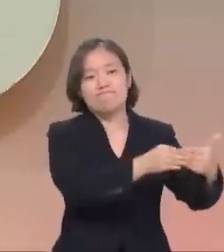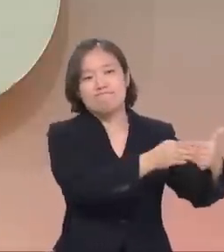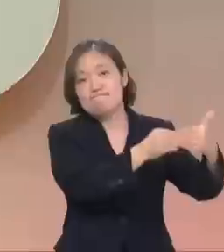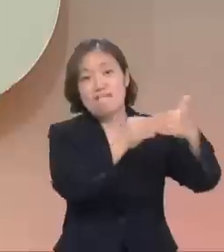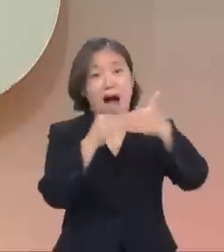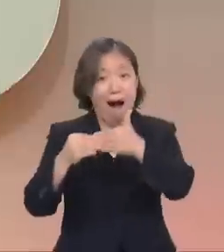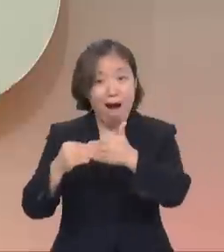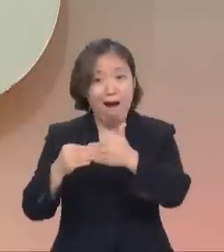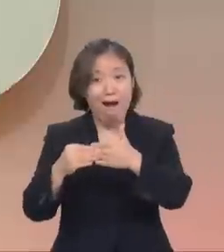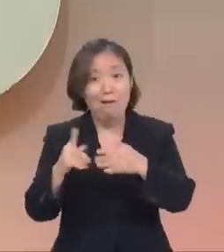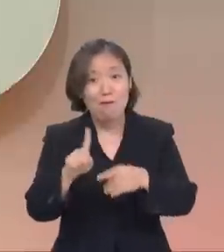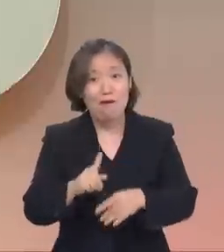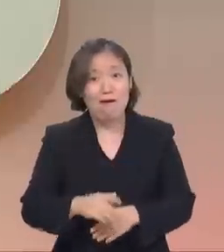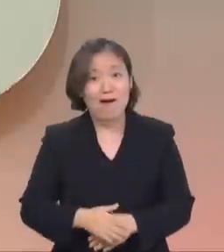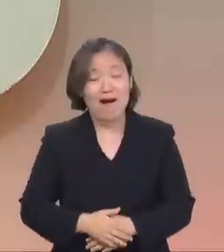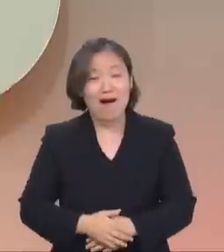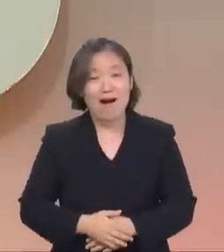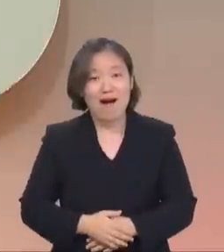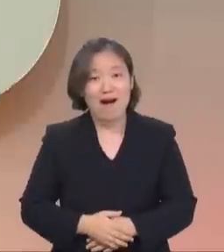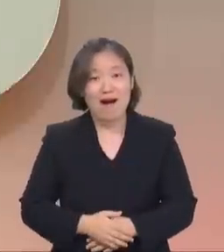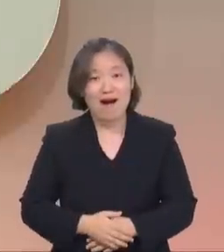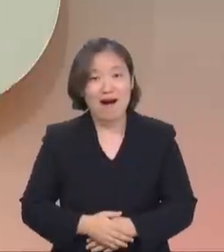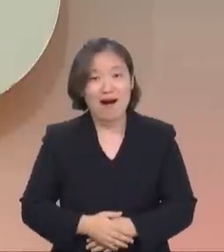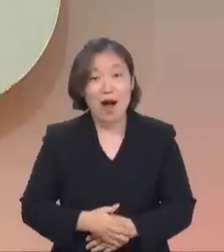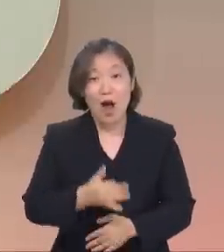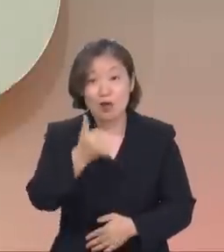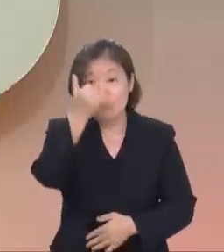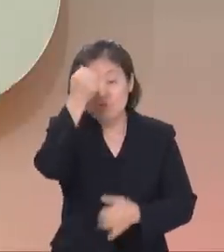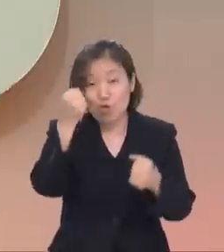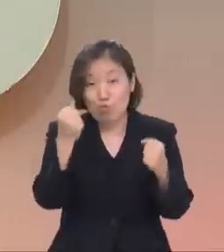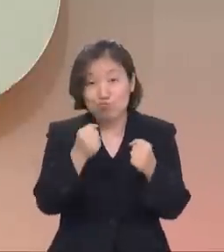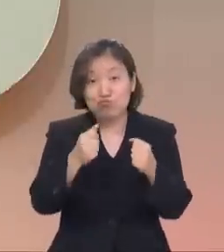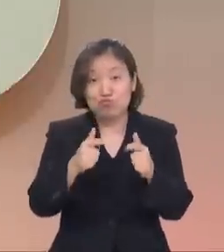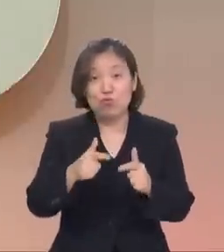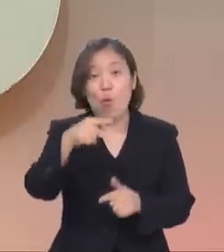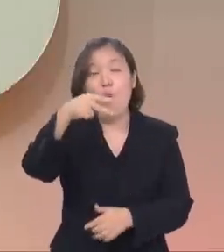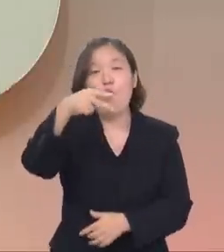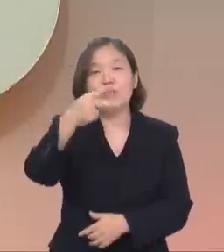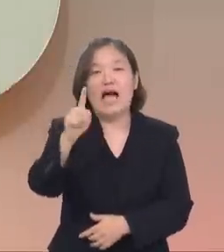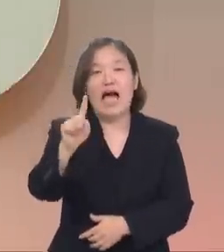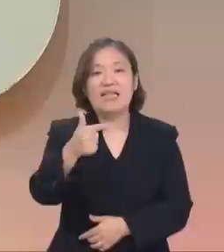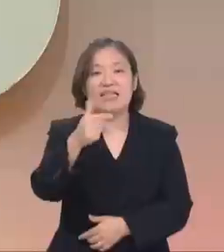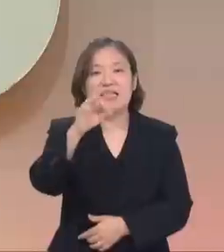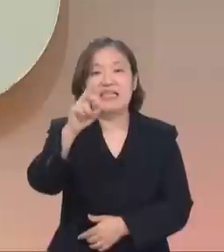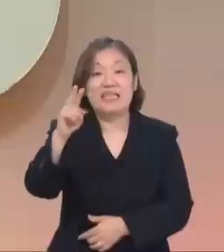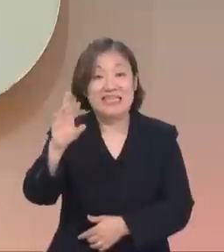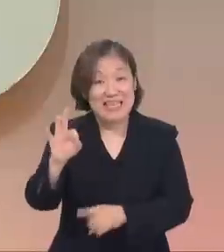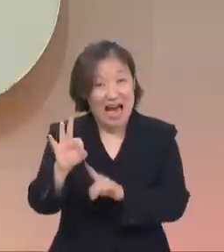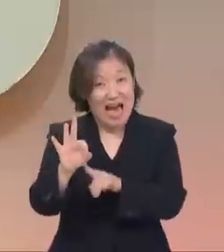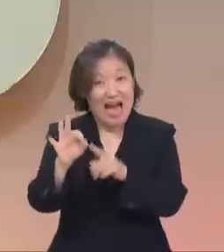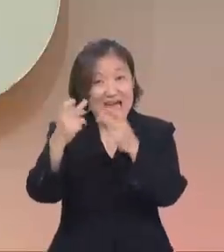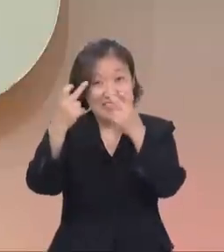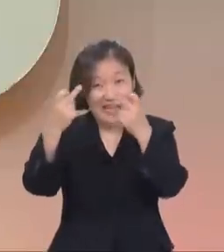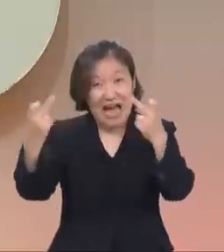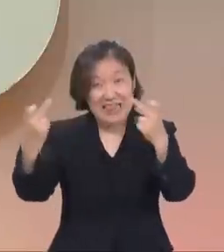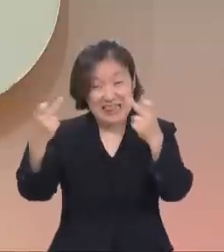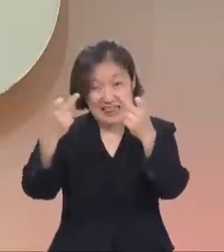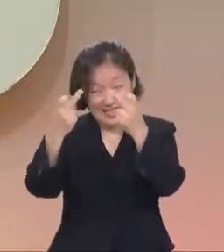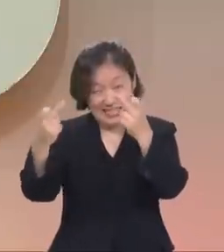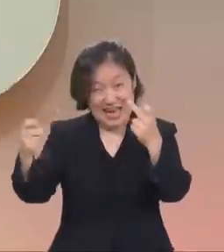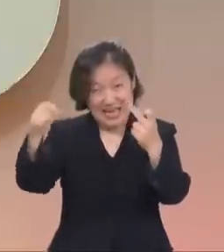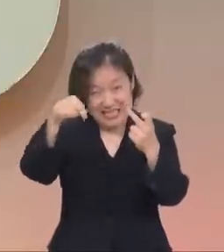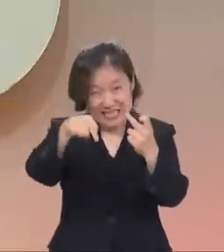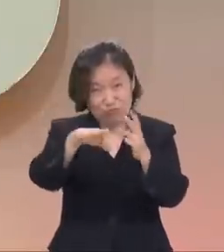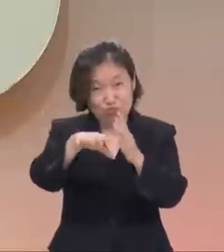붙들고 저 단양 충청북도 단양에 어디에 산속 깊은 곳에 암자에서